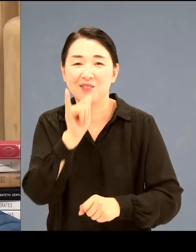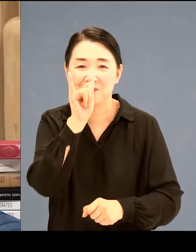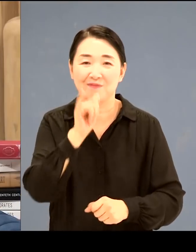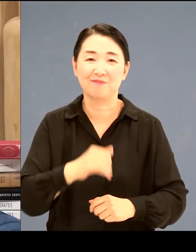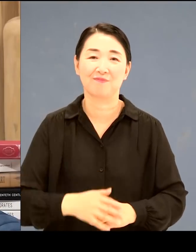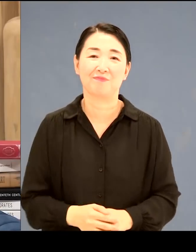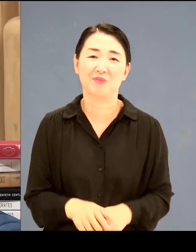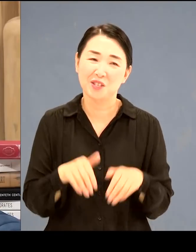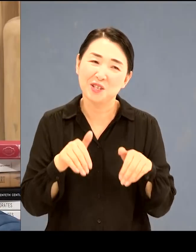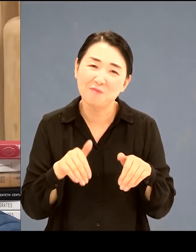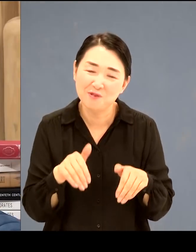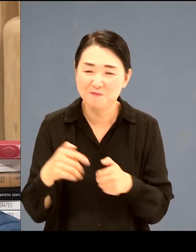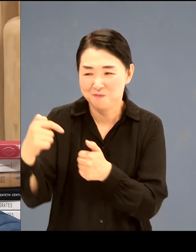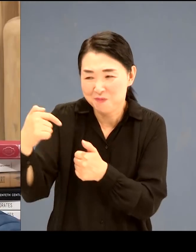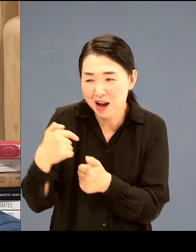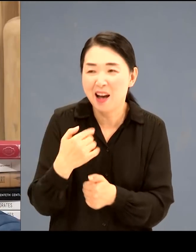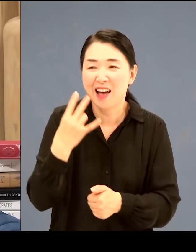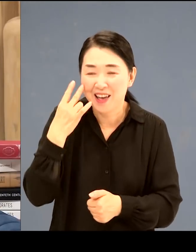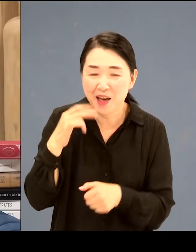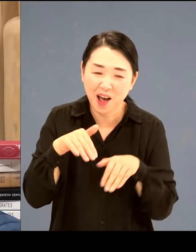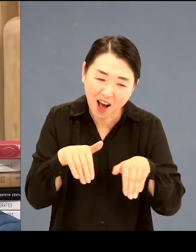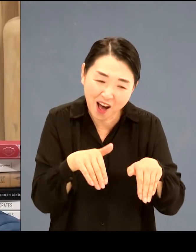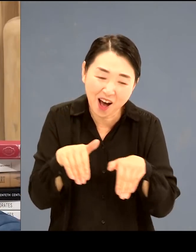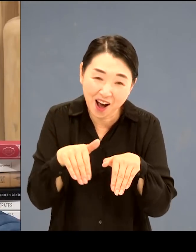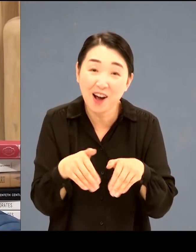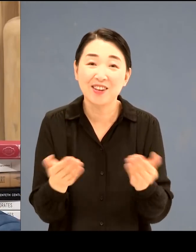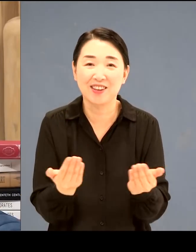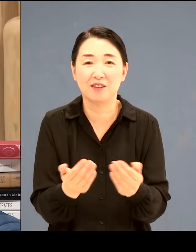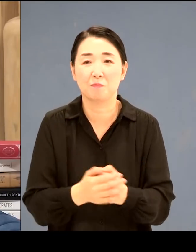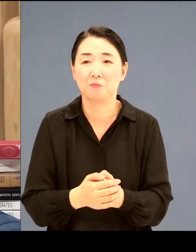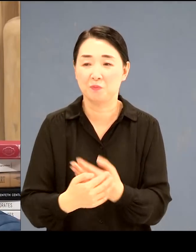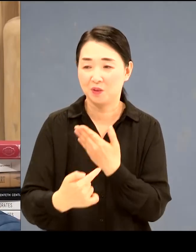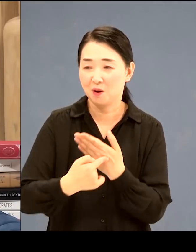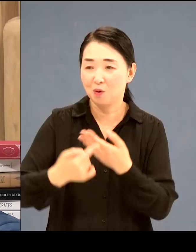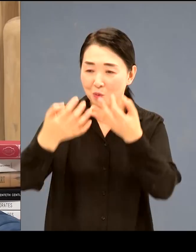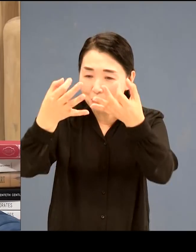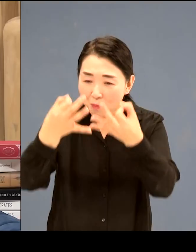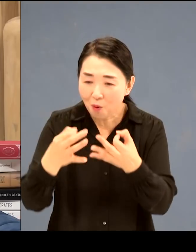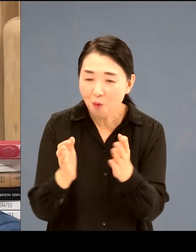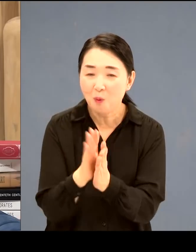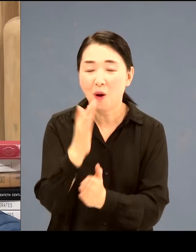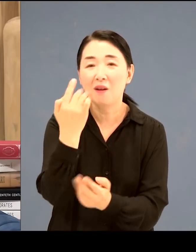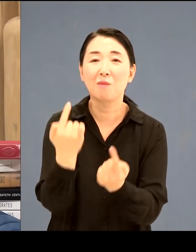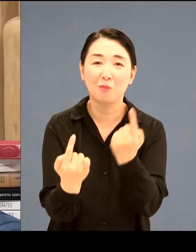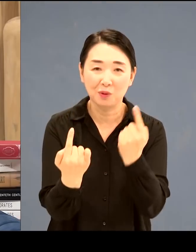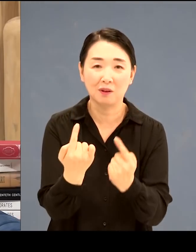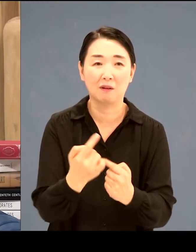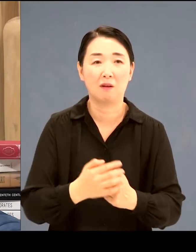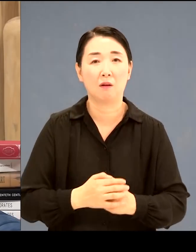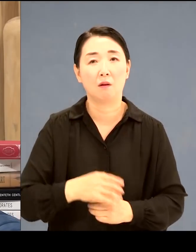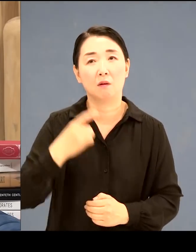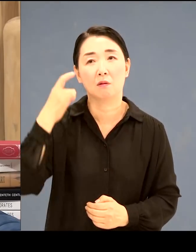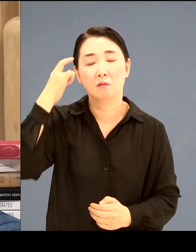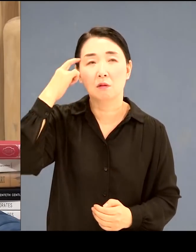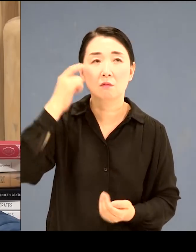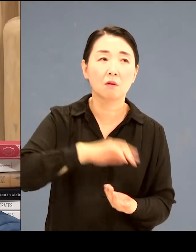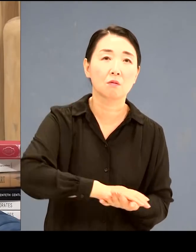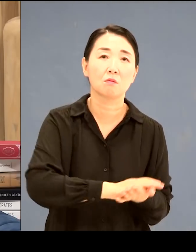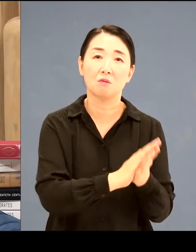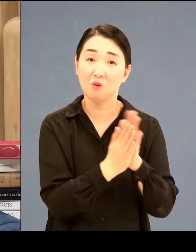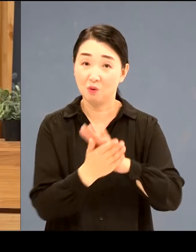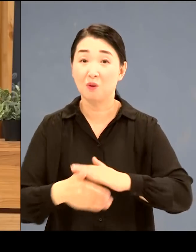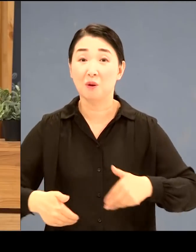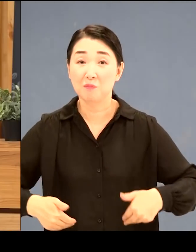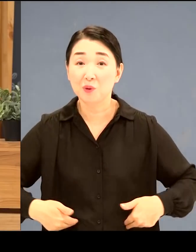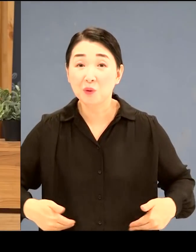네, 심부름하고 하는 네. 일들이니까 겉으로 보는 화려함보다는 생각에 전환이 필요하겠다는